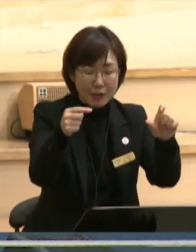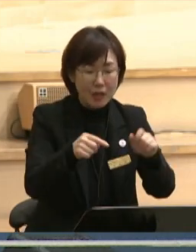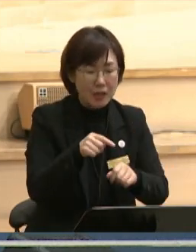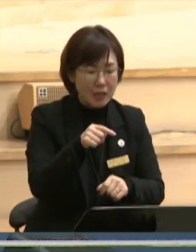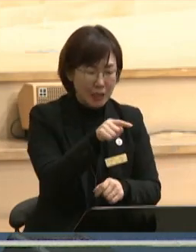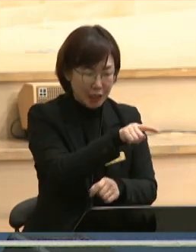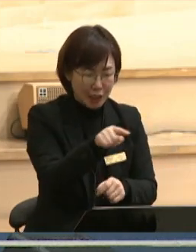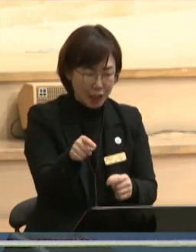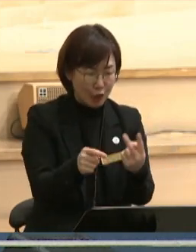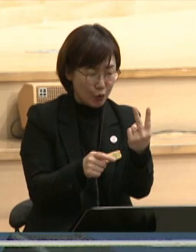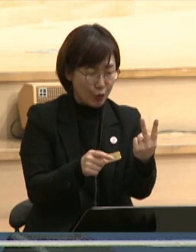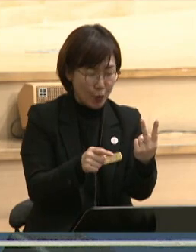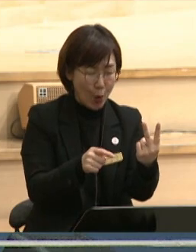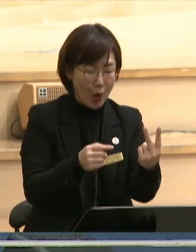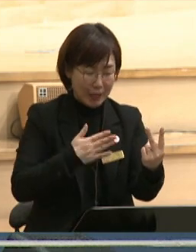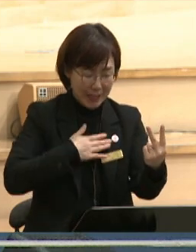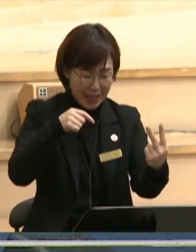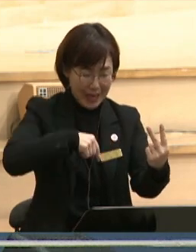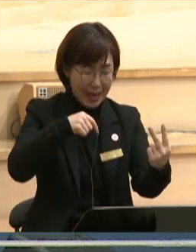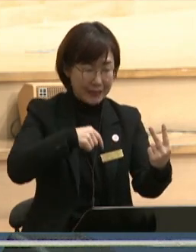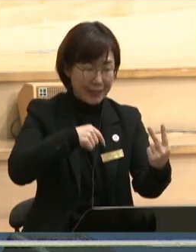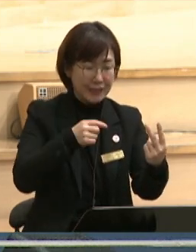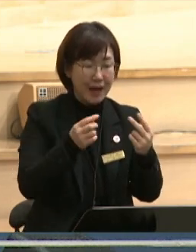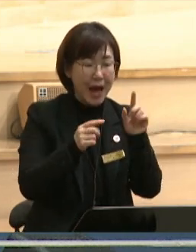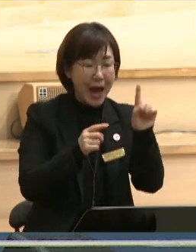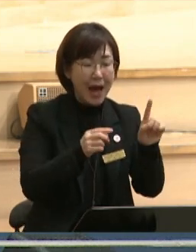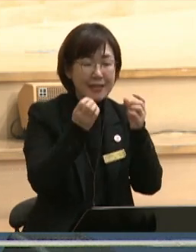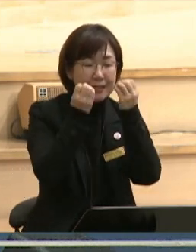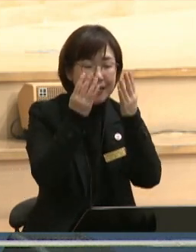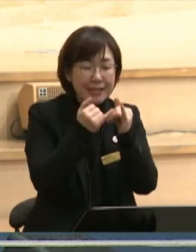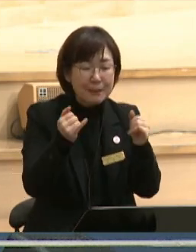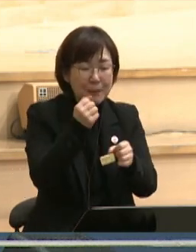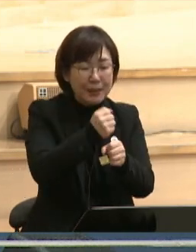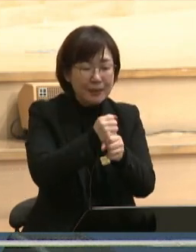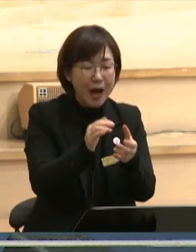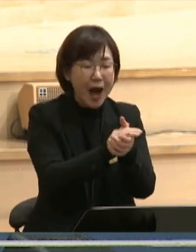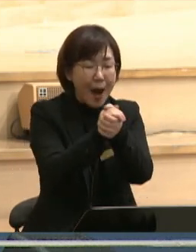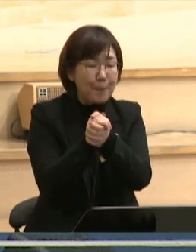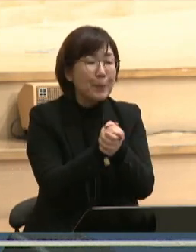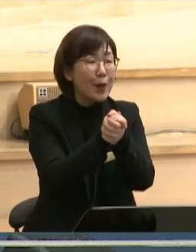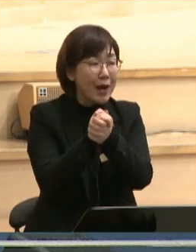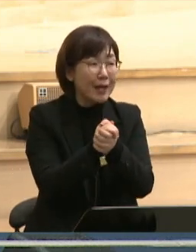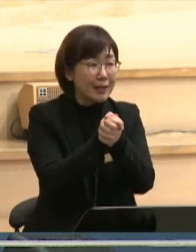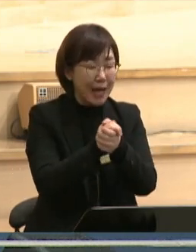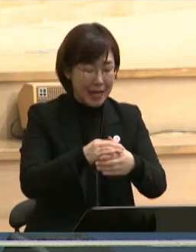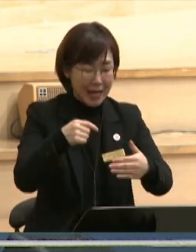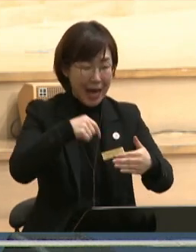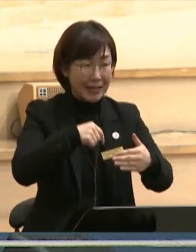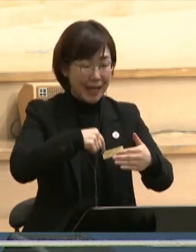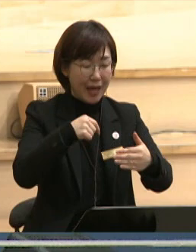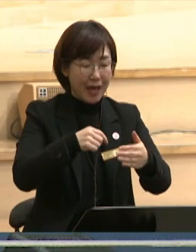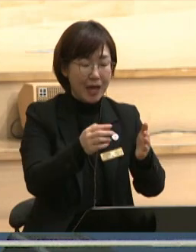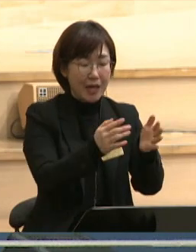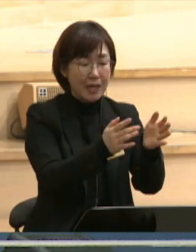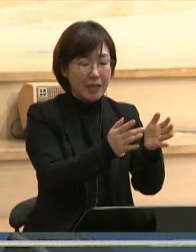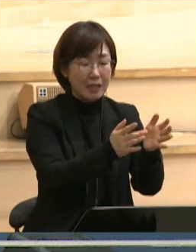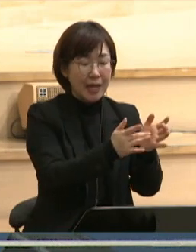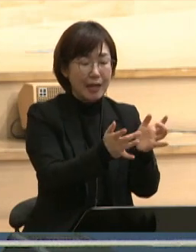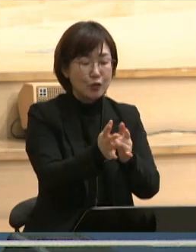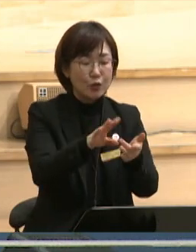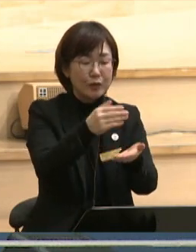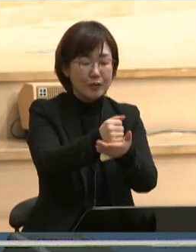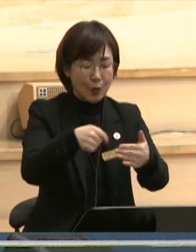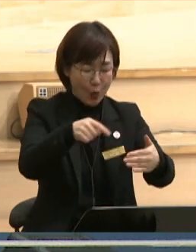한 세 사람을 지어 화평하게 하셨다 한 세 사람을 지었는데 어디 안에서 자기